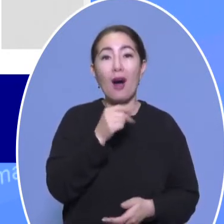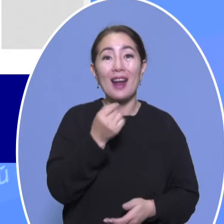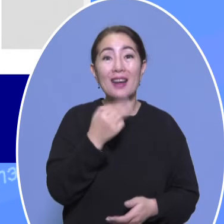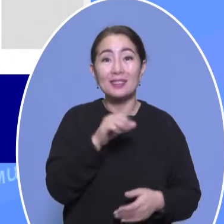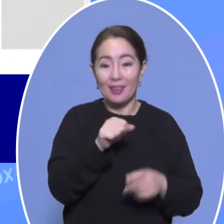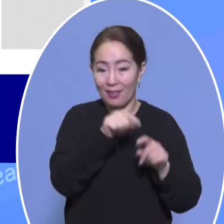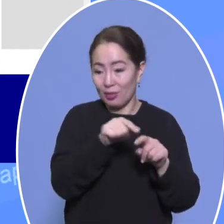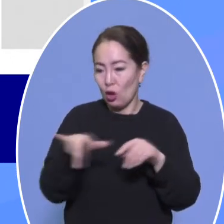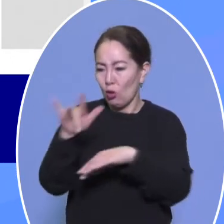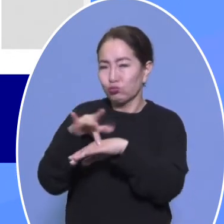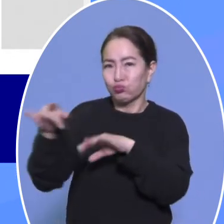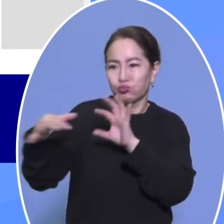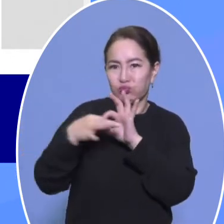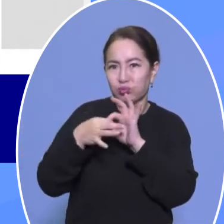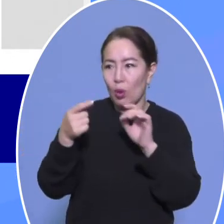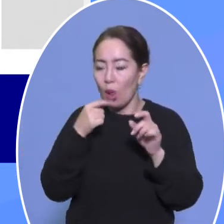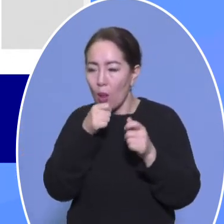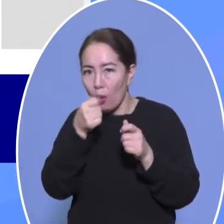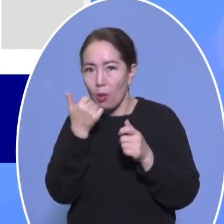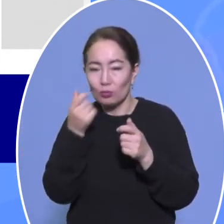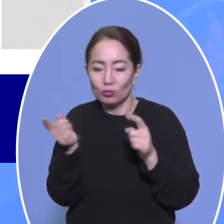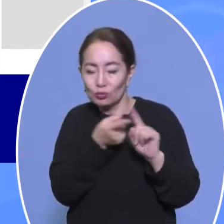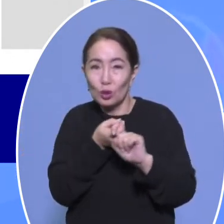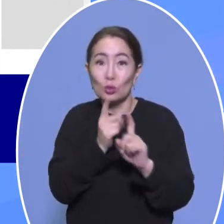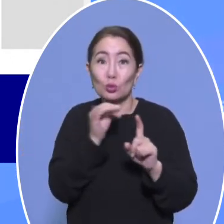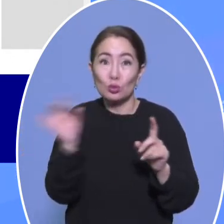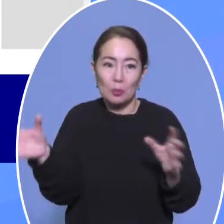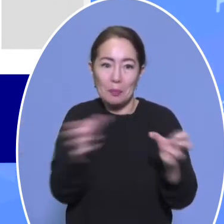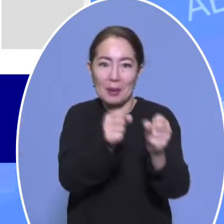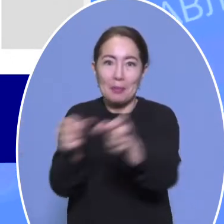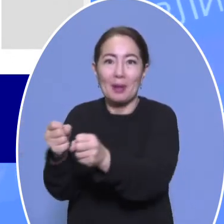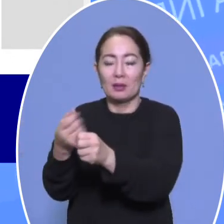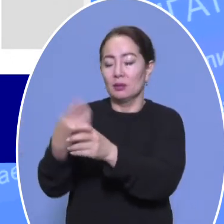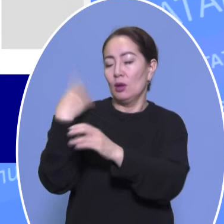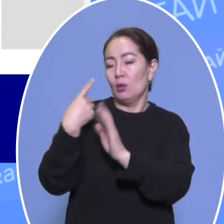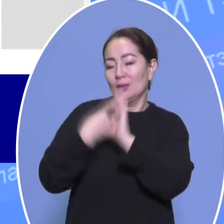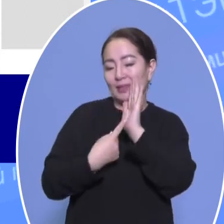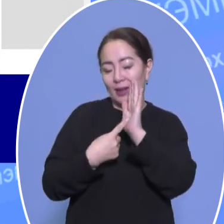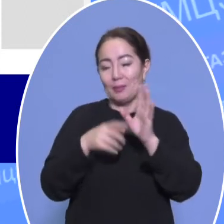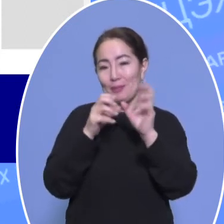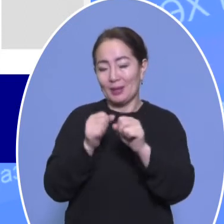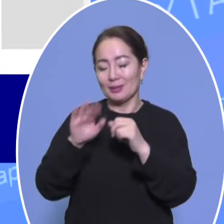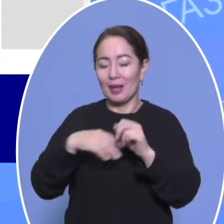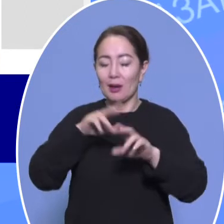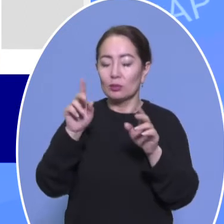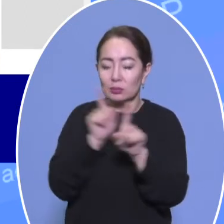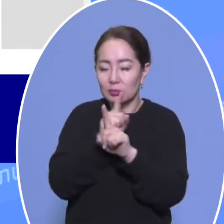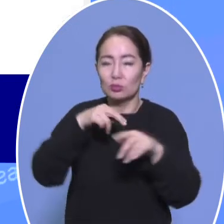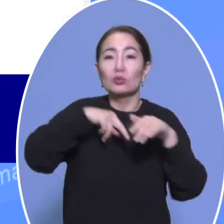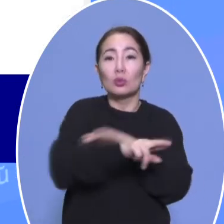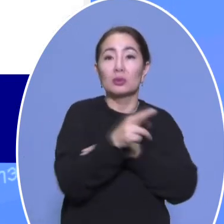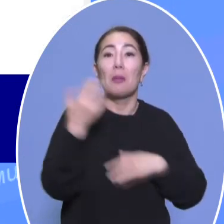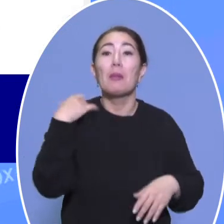хотоос зуучлагч Жактапиг баримтжилсан бөгөөд хэрэгт нь өнгөрсөн сард түүнийг баримтлах тушаал гарсны дараач мөрдөн байцаатаа сайсгэлсэн